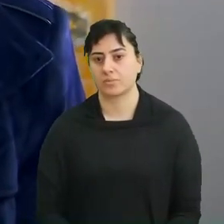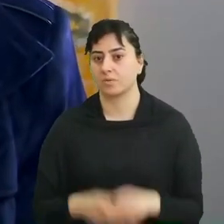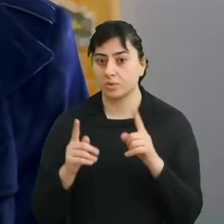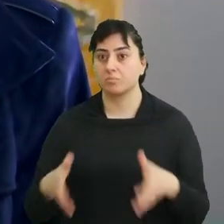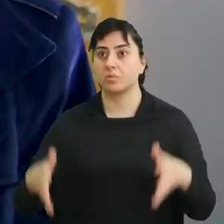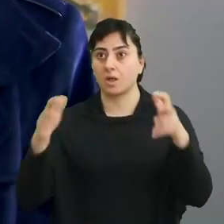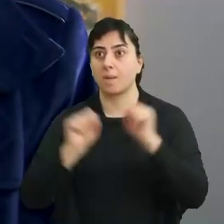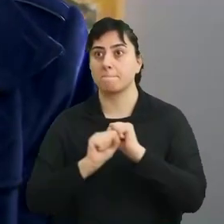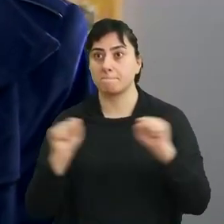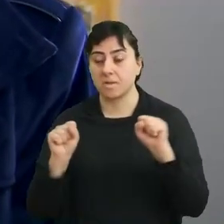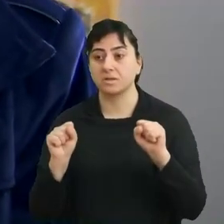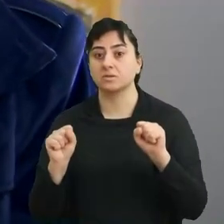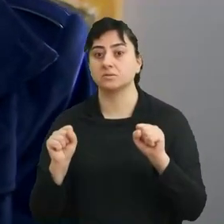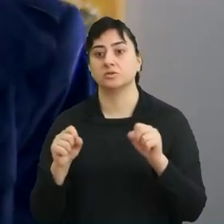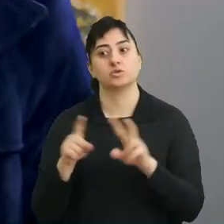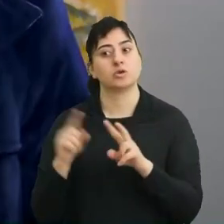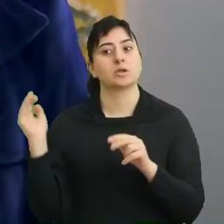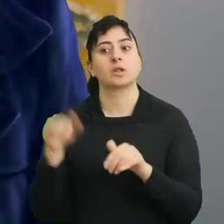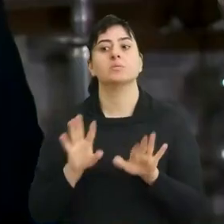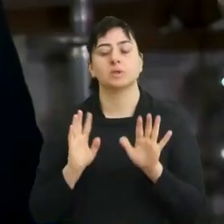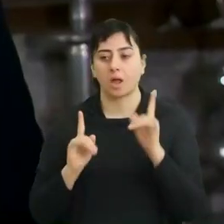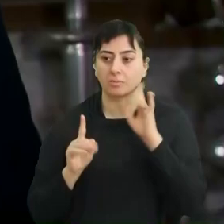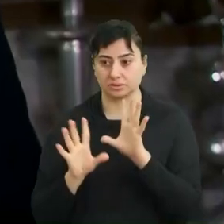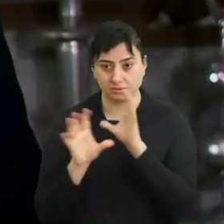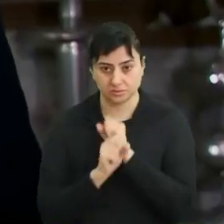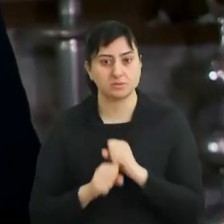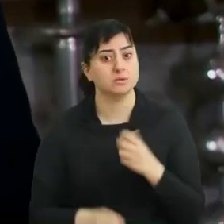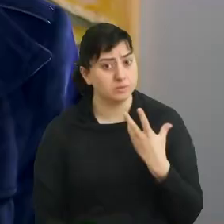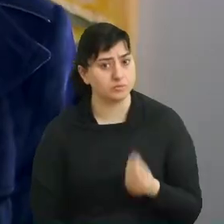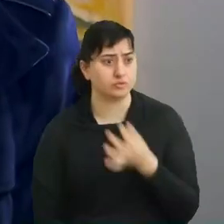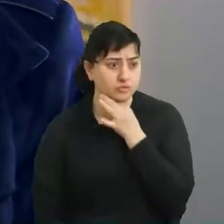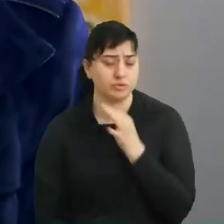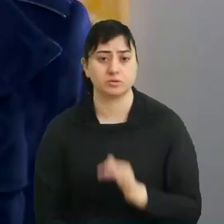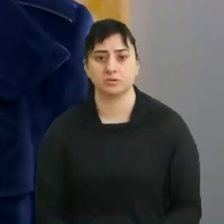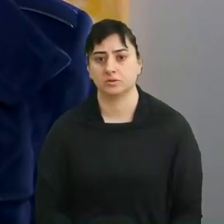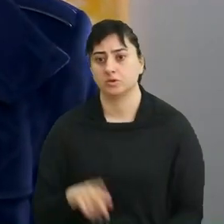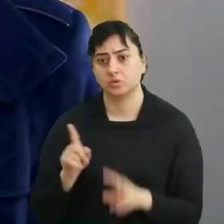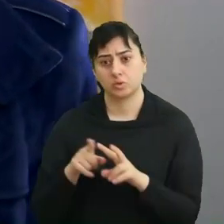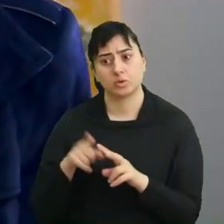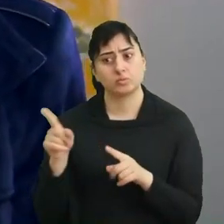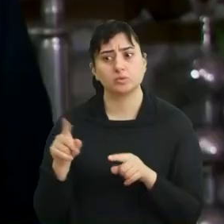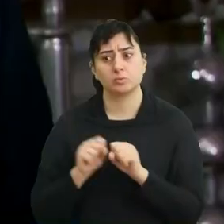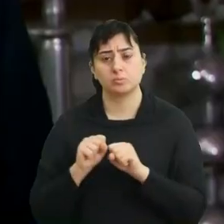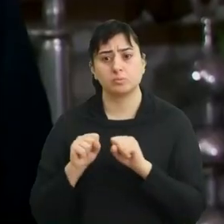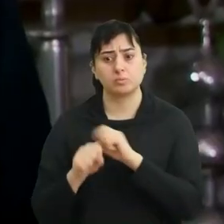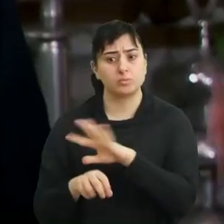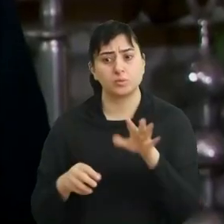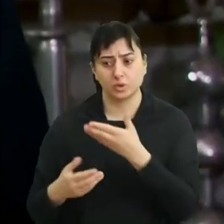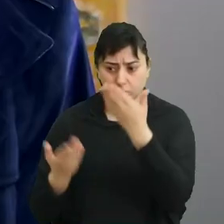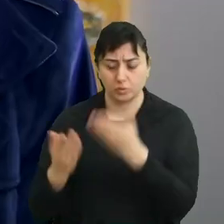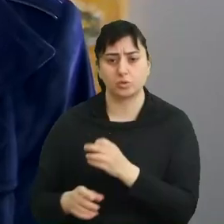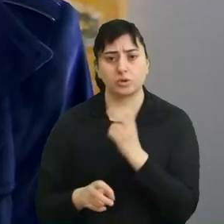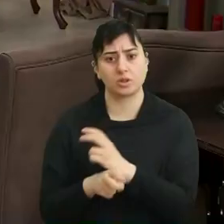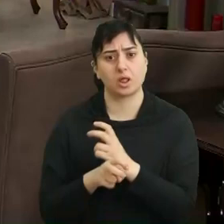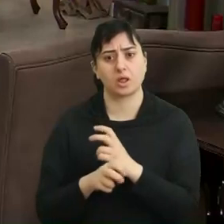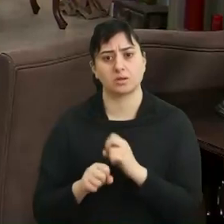binayı patlatacak kadar dinamit ve Nurhan yan yana. Ben de onu derim zaten ya. Zaten ya, Nurhan için dinamite gerek yok ki. Dinamit sizde